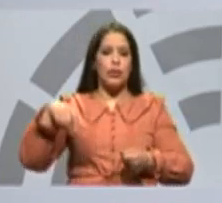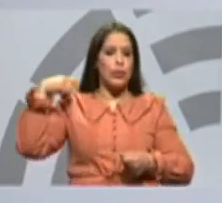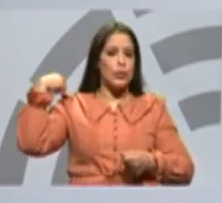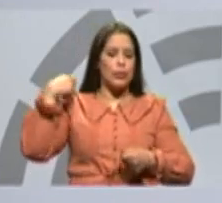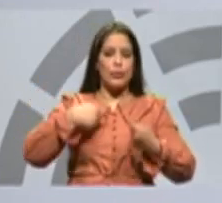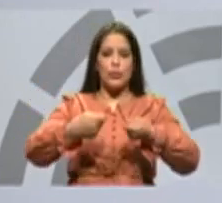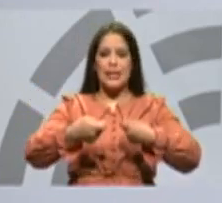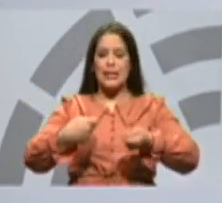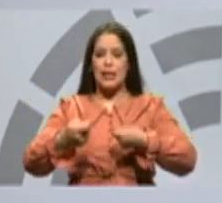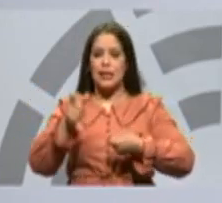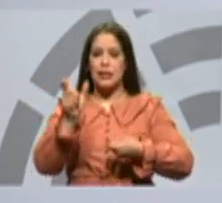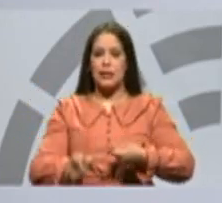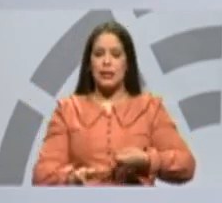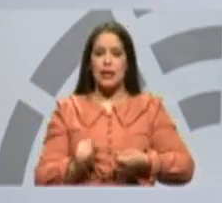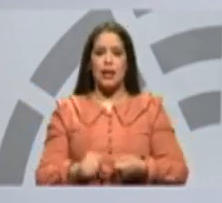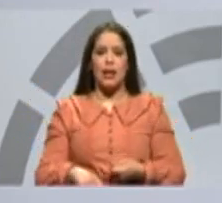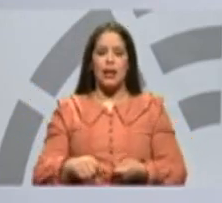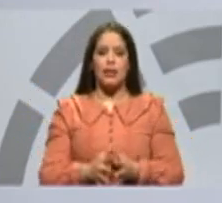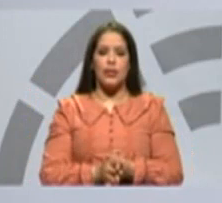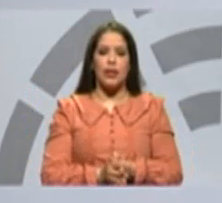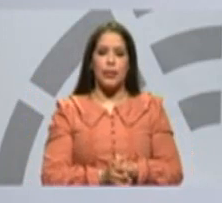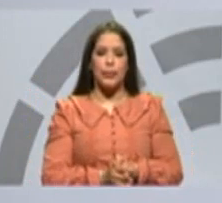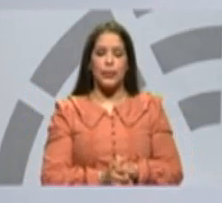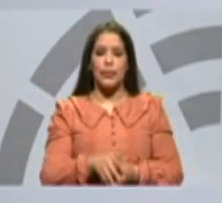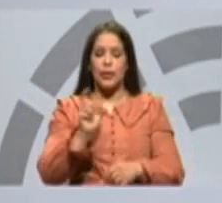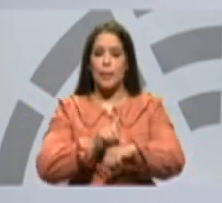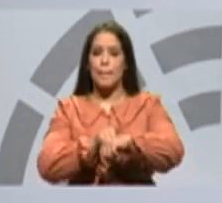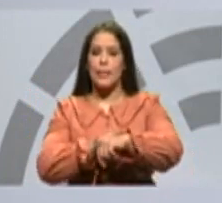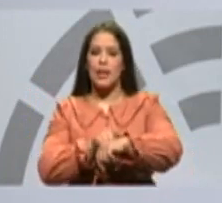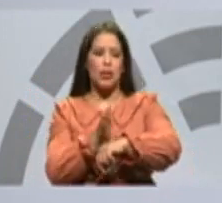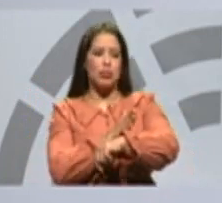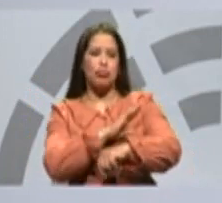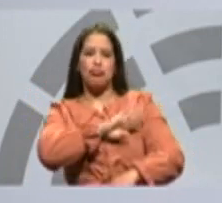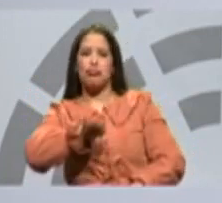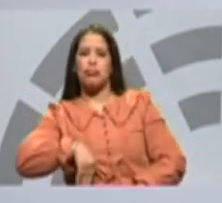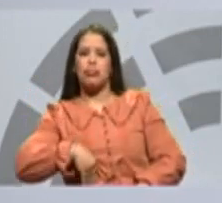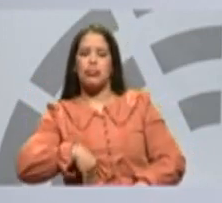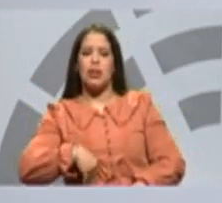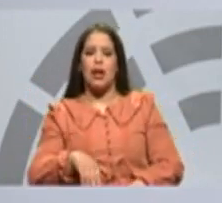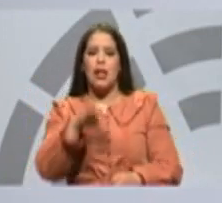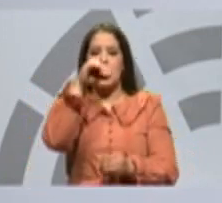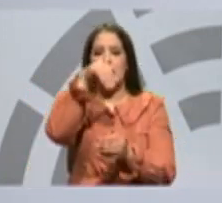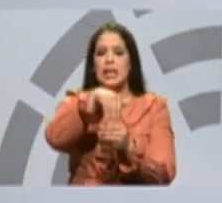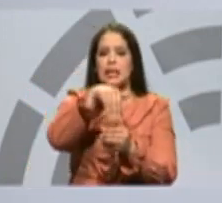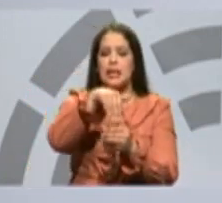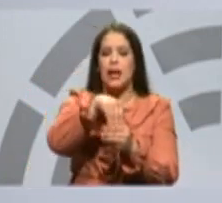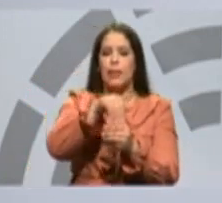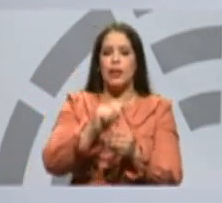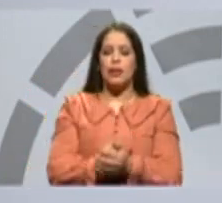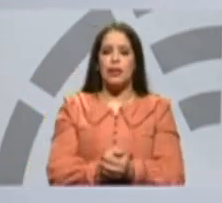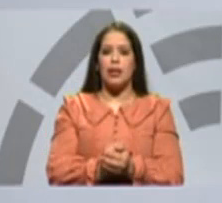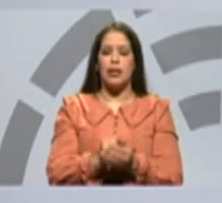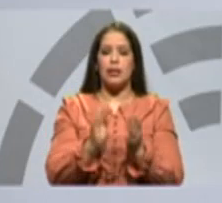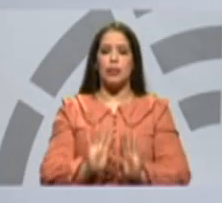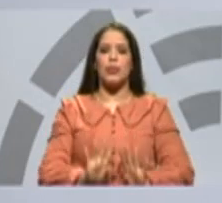بالنسبه لتوفيت المرحله الاولى من انتخابات التشريعيه البرلمانيه اللي سنه